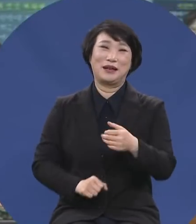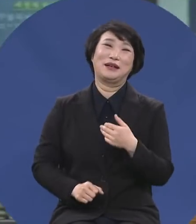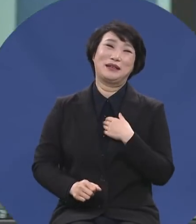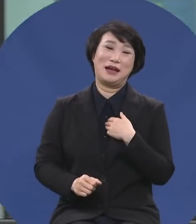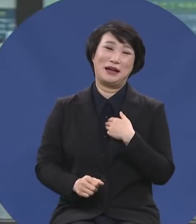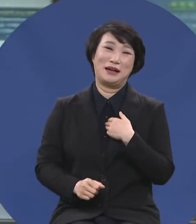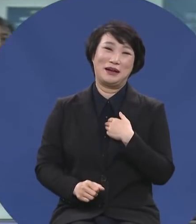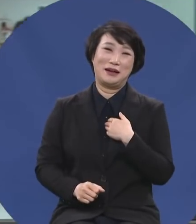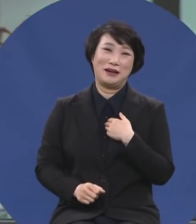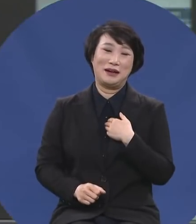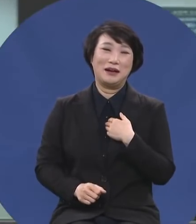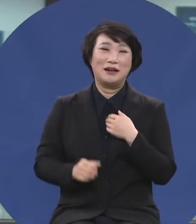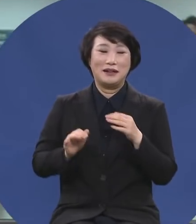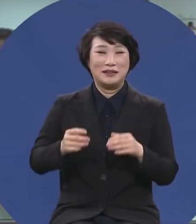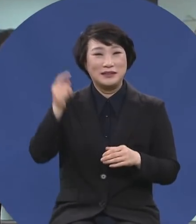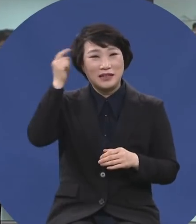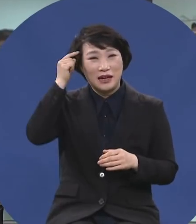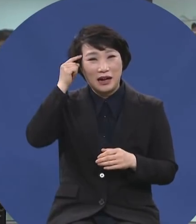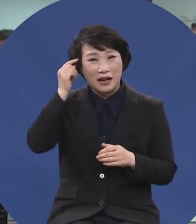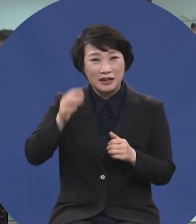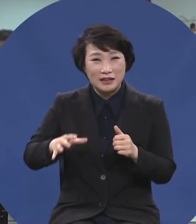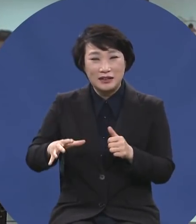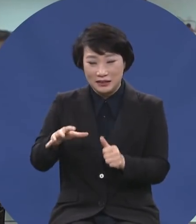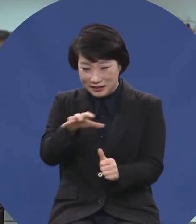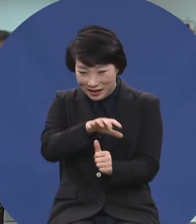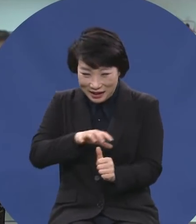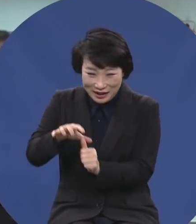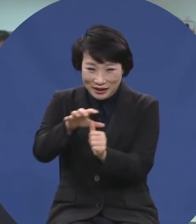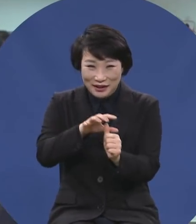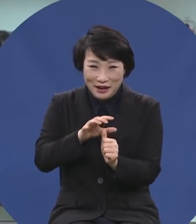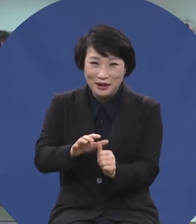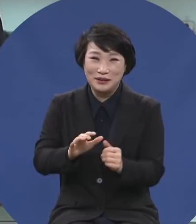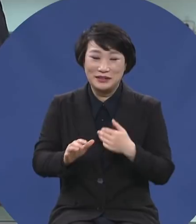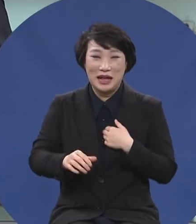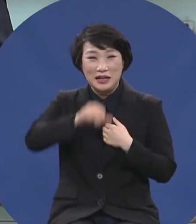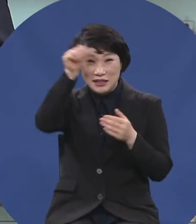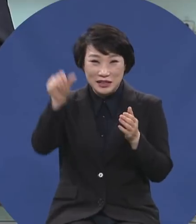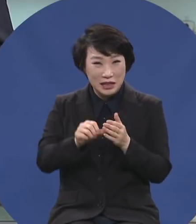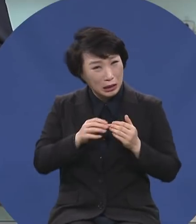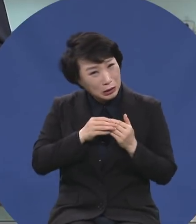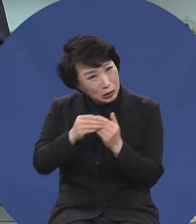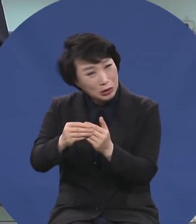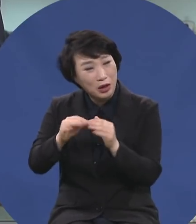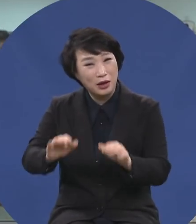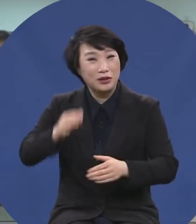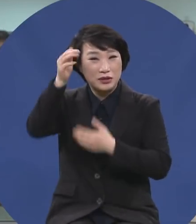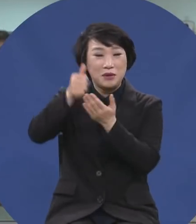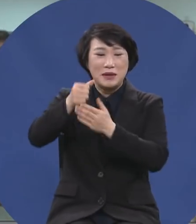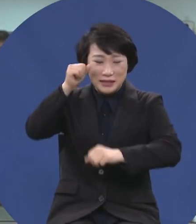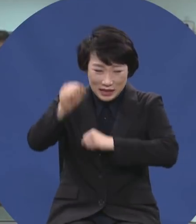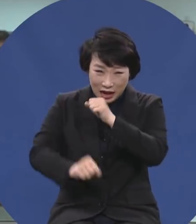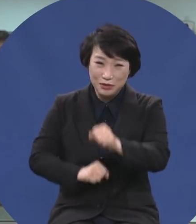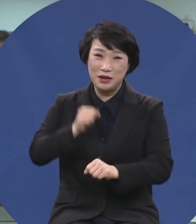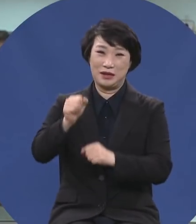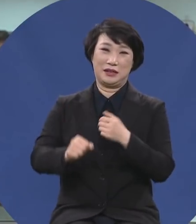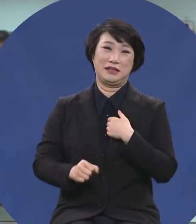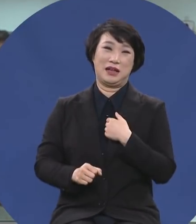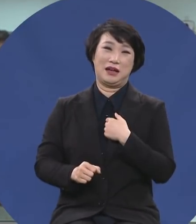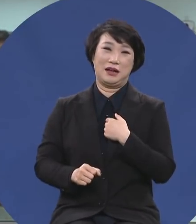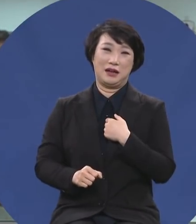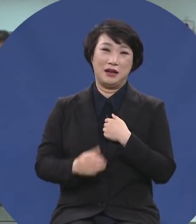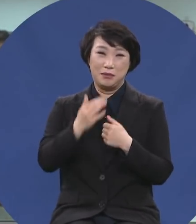마음대로 내 생각을 장악하고 내 인생을 성령이